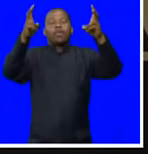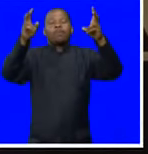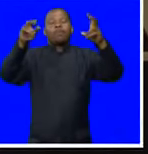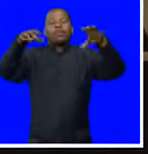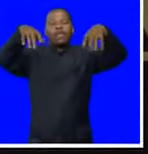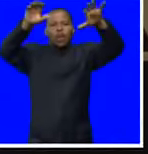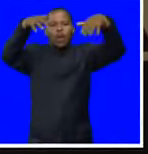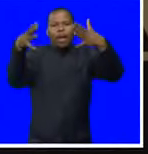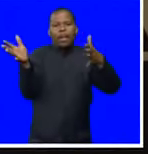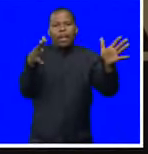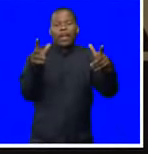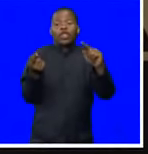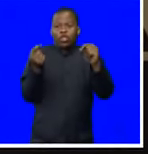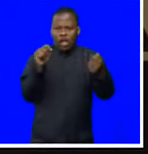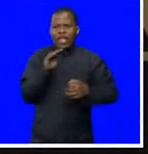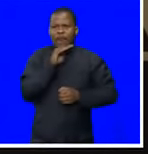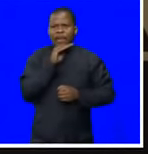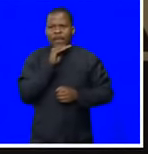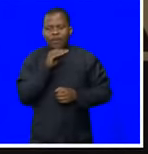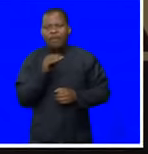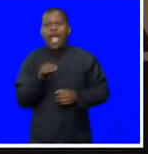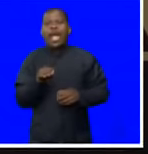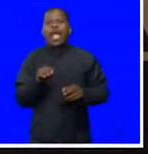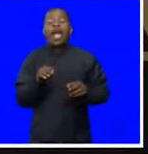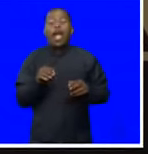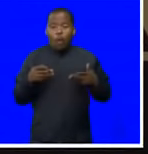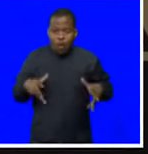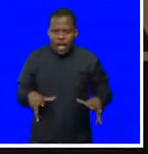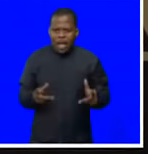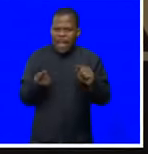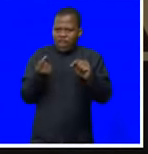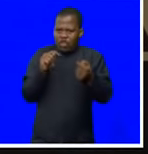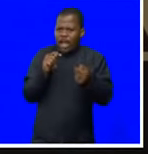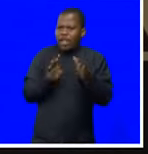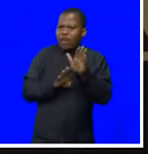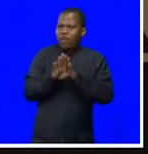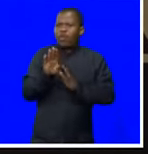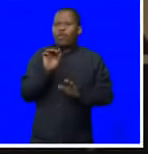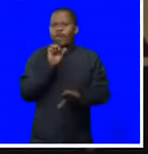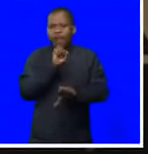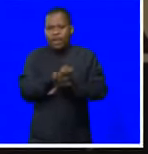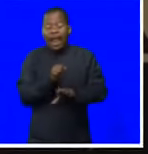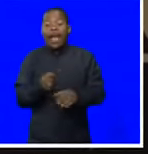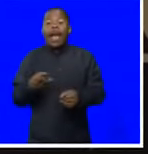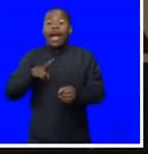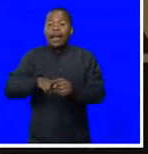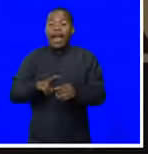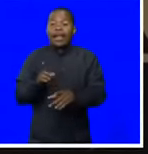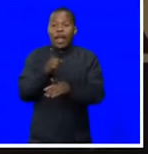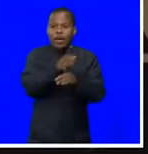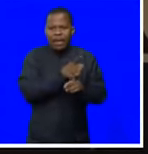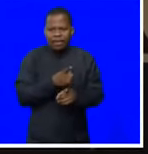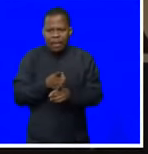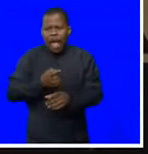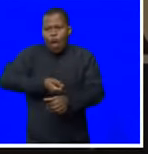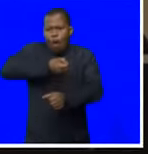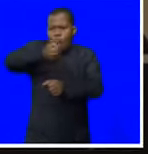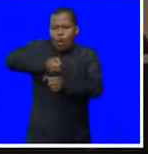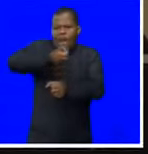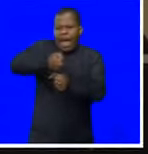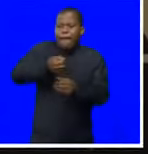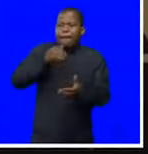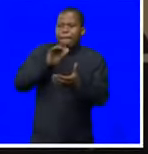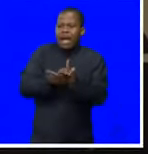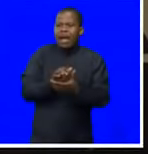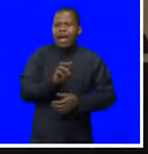kubukwa kuwendiwa ngetindlela letihlukile nalawo ke ma discussions lesidengawo la kutobona ukuthi sisebenzisana njani